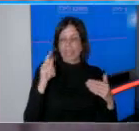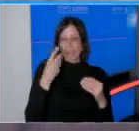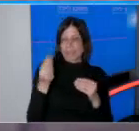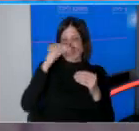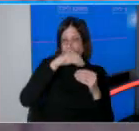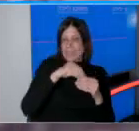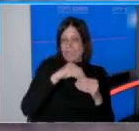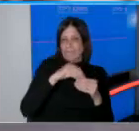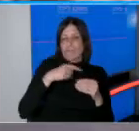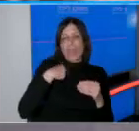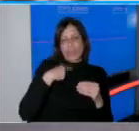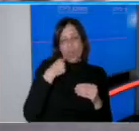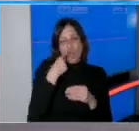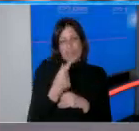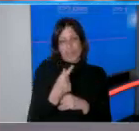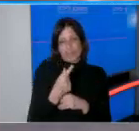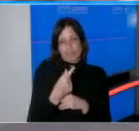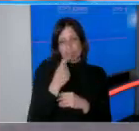מעבר לכך, אני גם טוענת